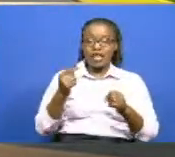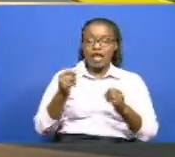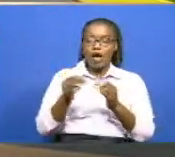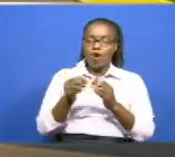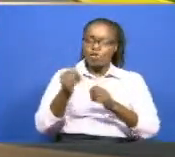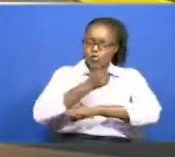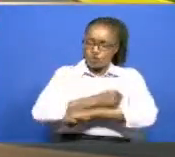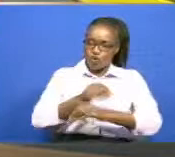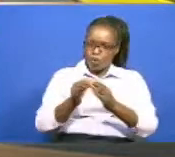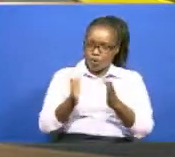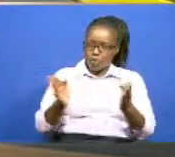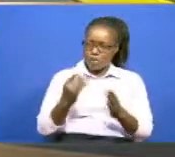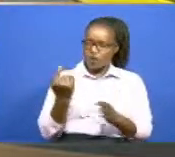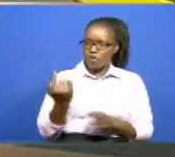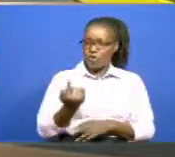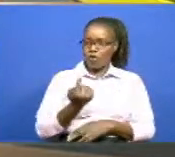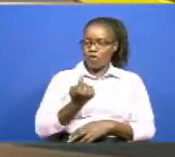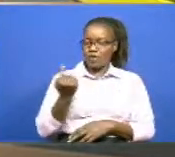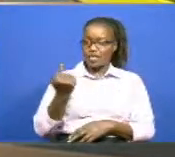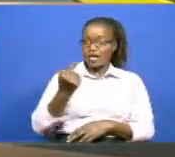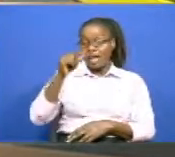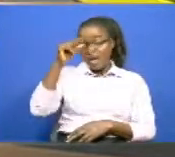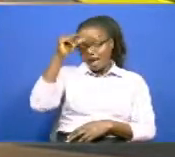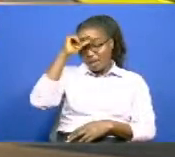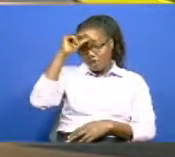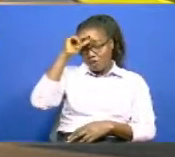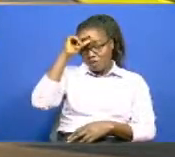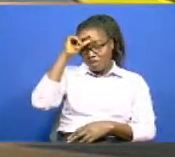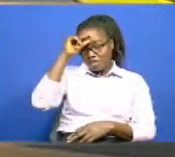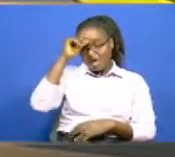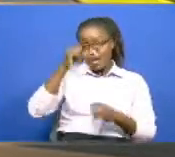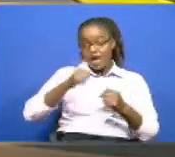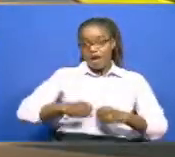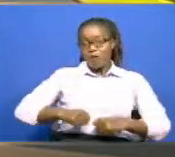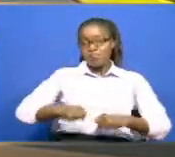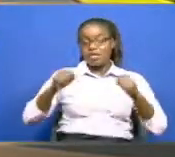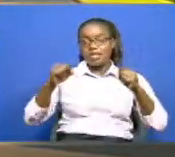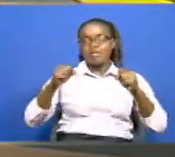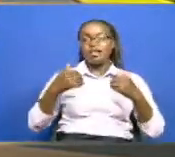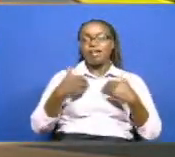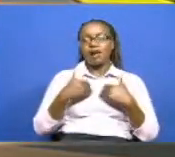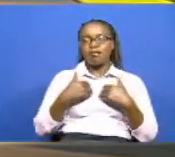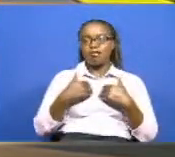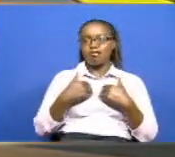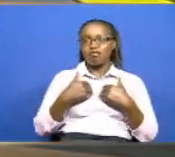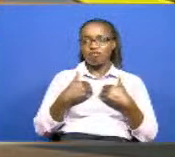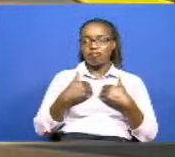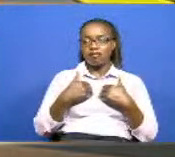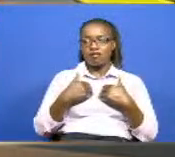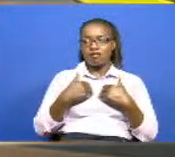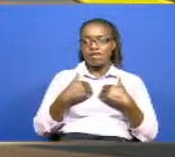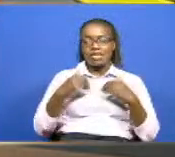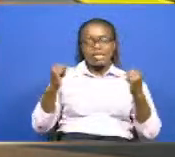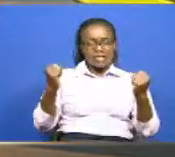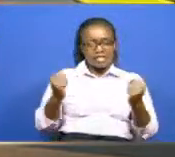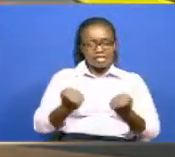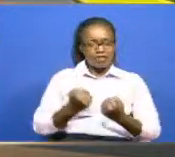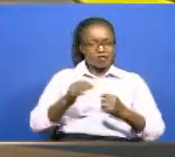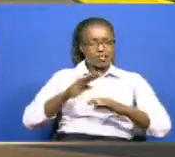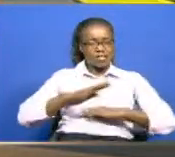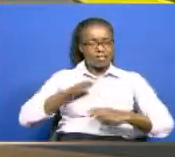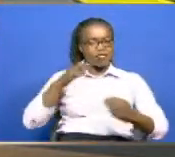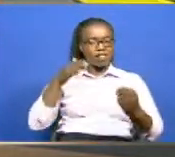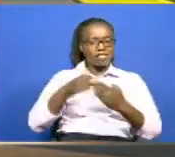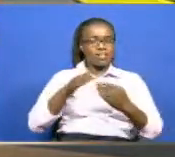tu endapo serikali itakuwa na uwezo wa kuwapa wanafunzi usalama dhidi ya